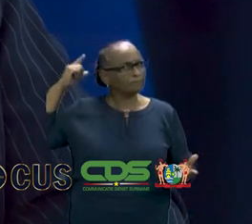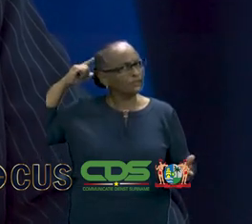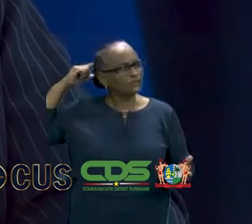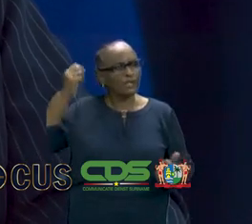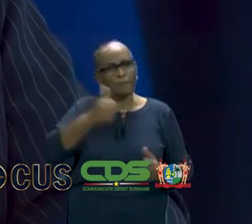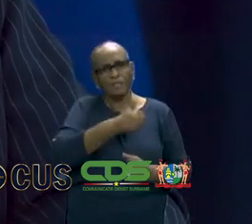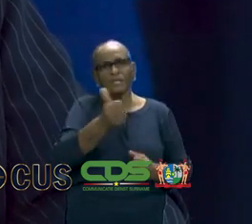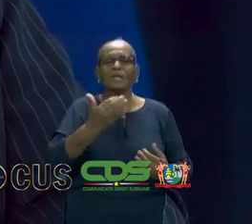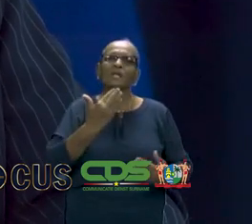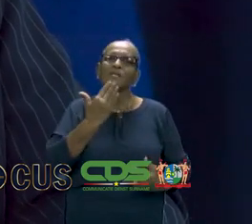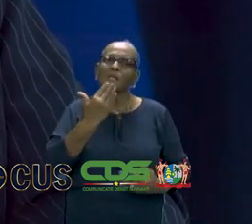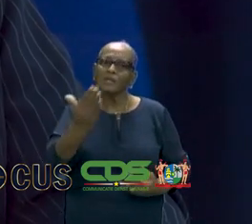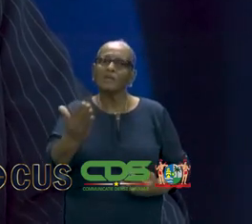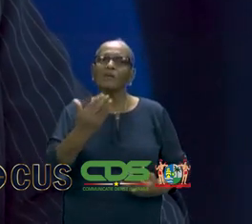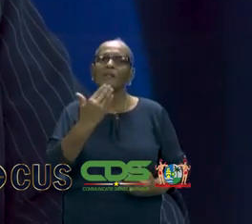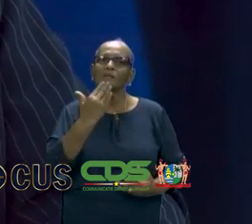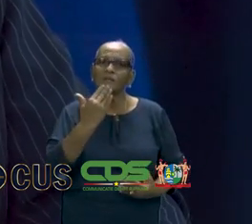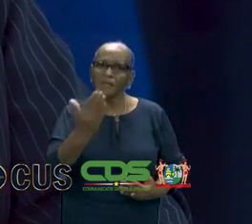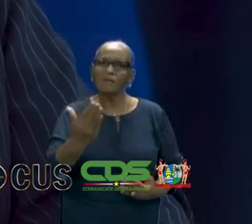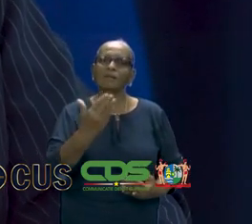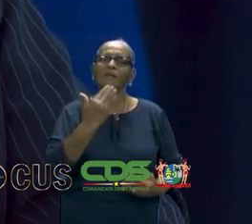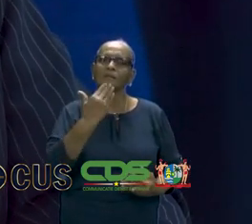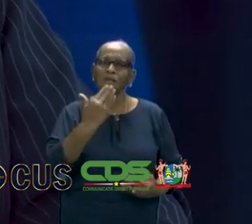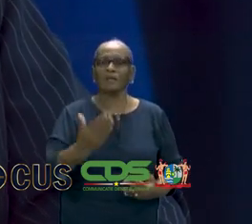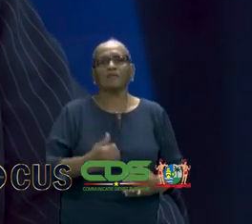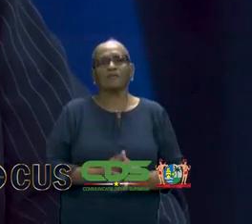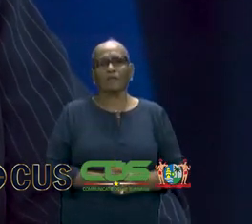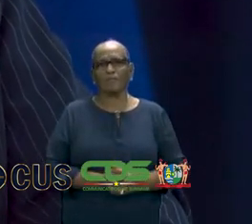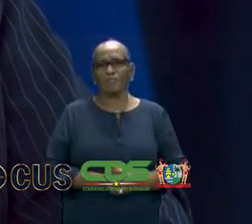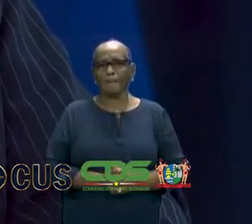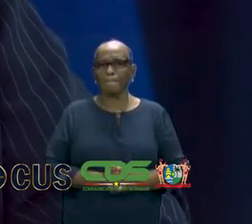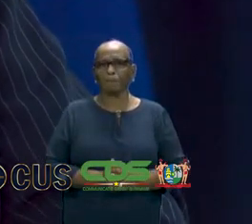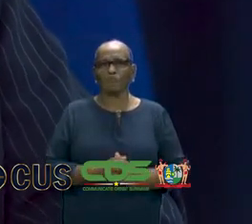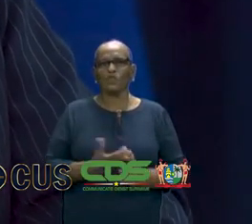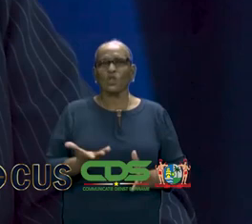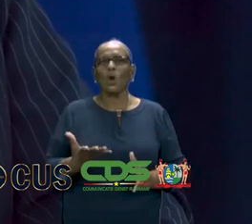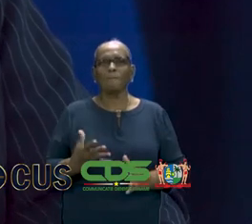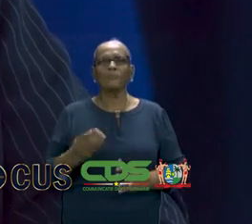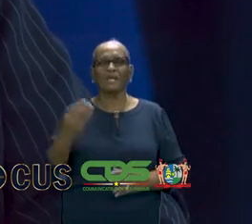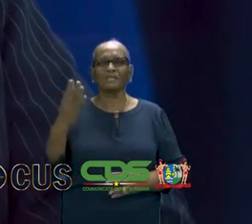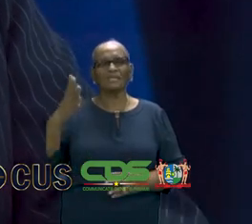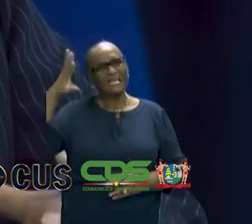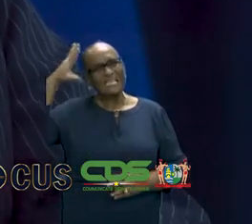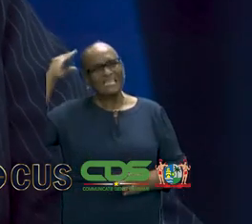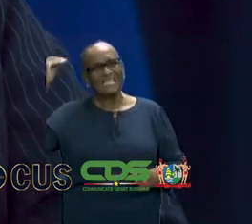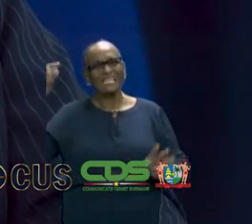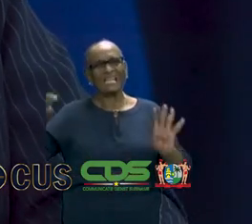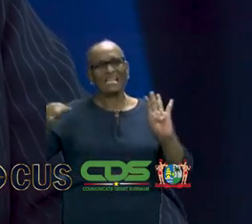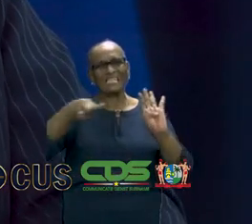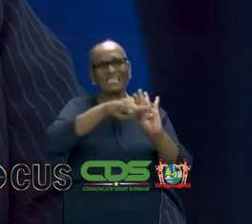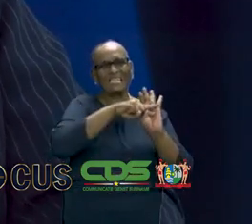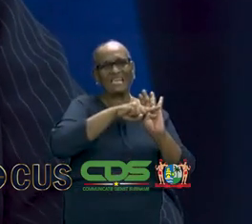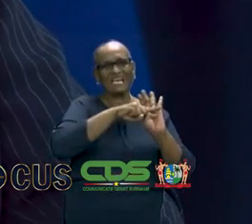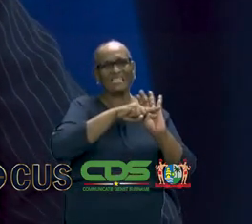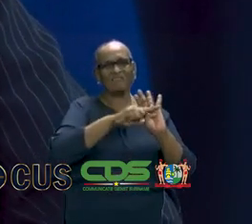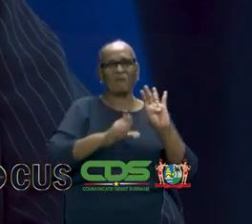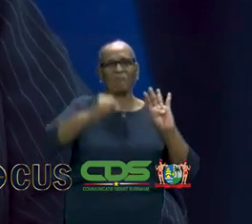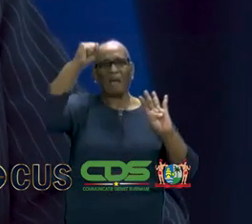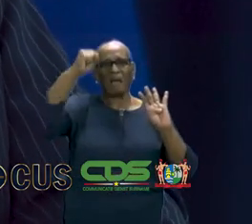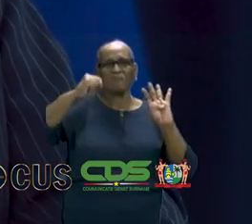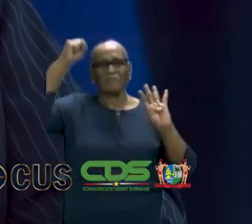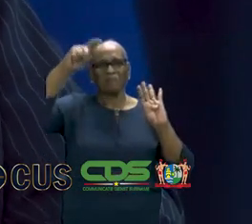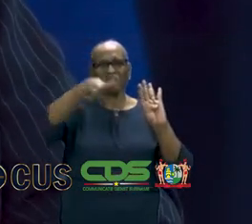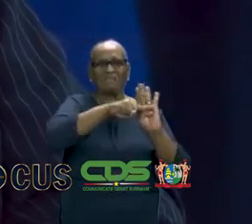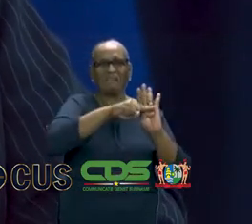bedanken. Vooral toen er bepaalde negativiteit gedemonstreerd werd door een kleine groep van